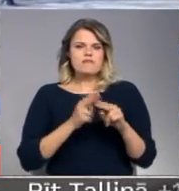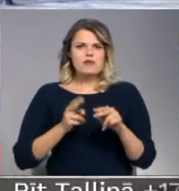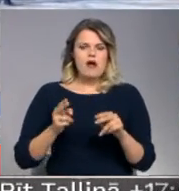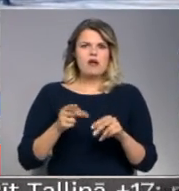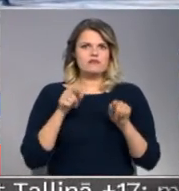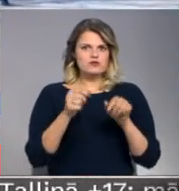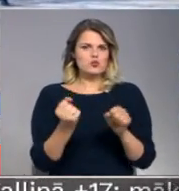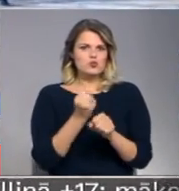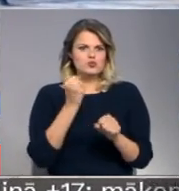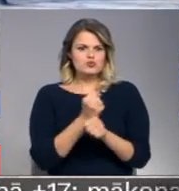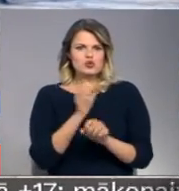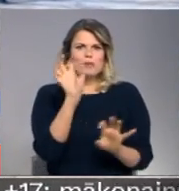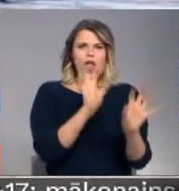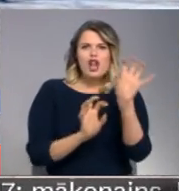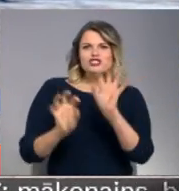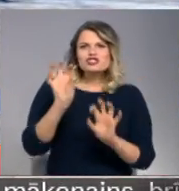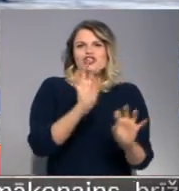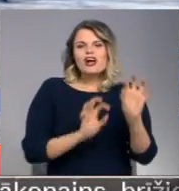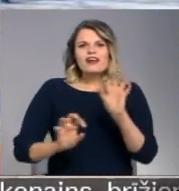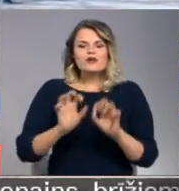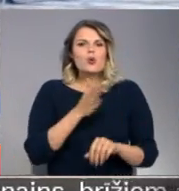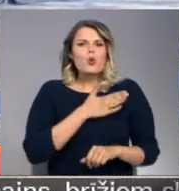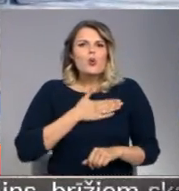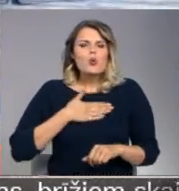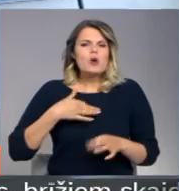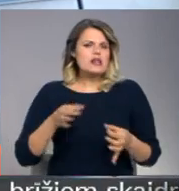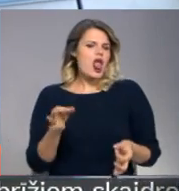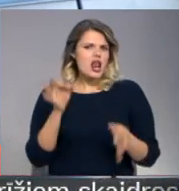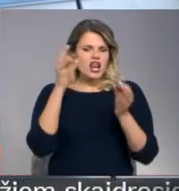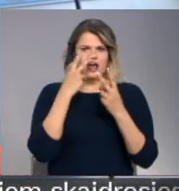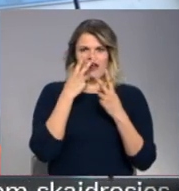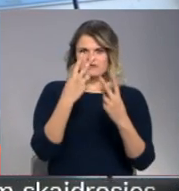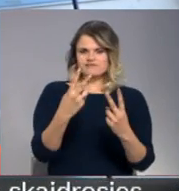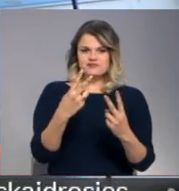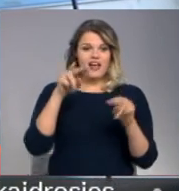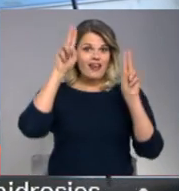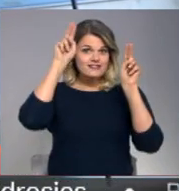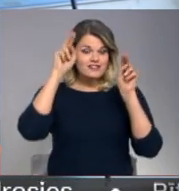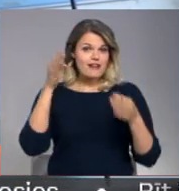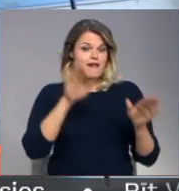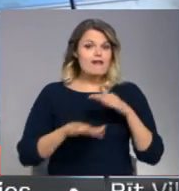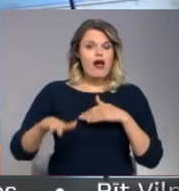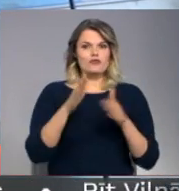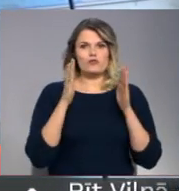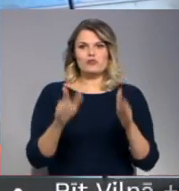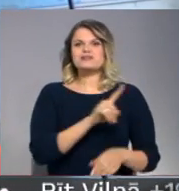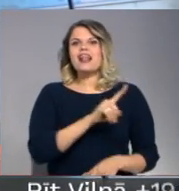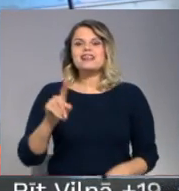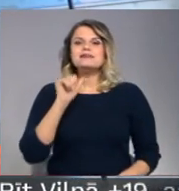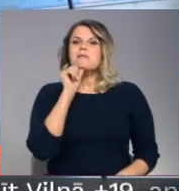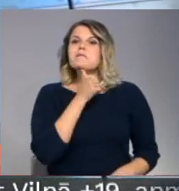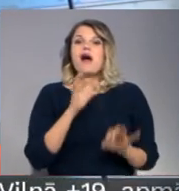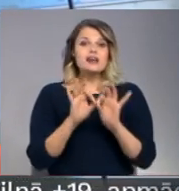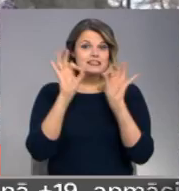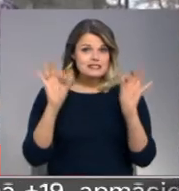ka viņš uztaisīs to mežģīņoto. Tas ir ļoti eleganti. Zaķi pa Kandavas pakalniem lēkās līdz mājas sākumam,